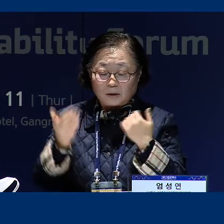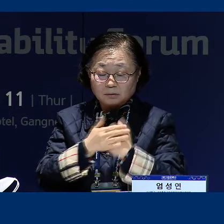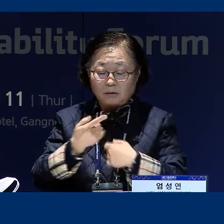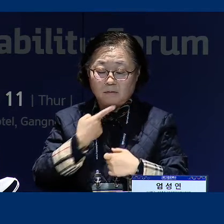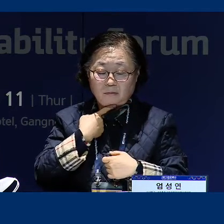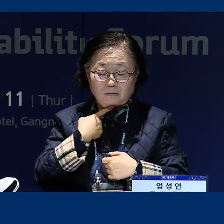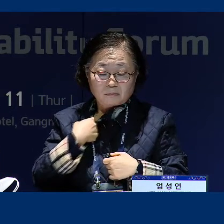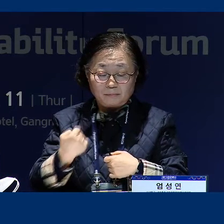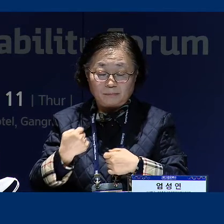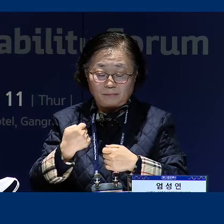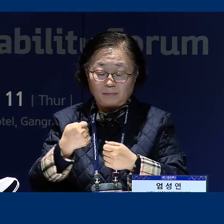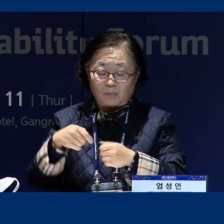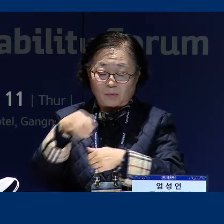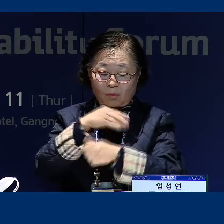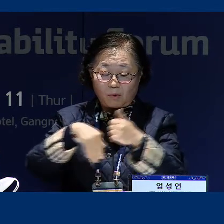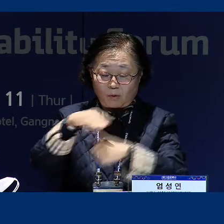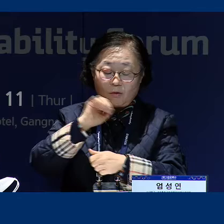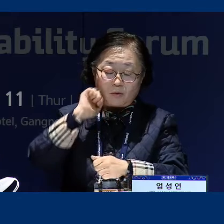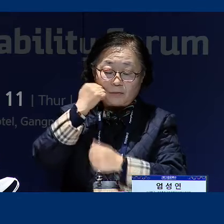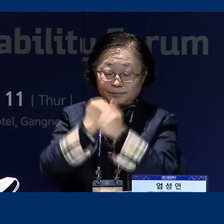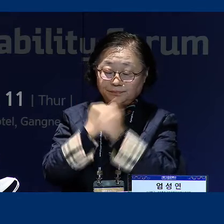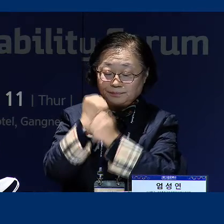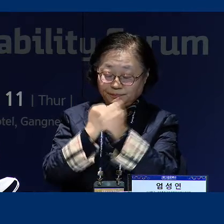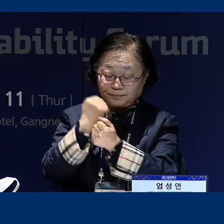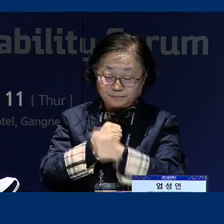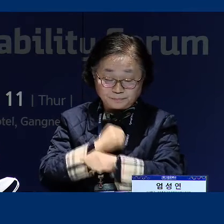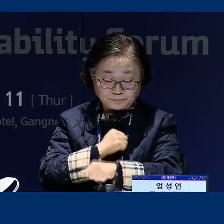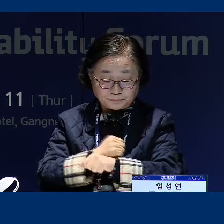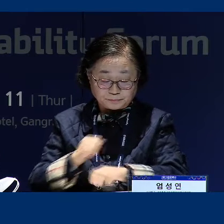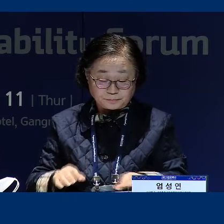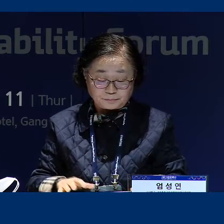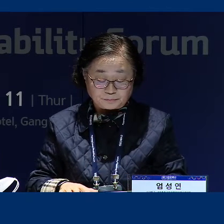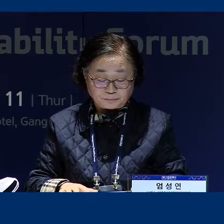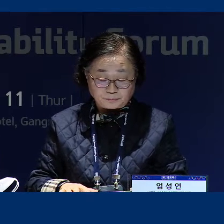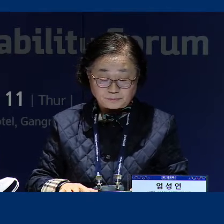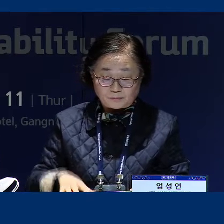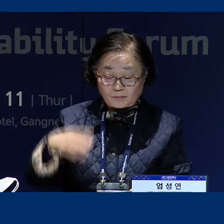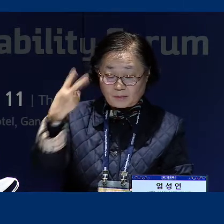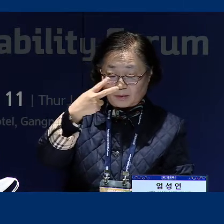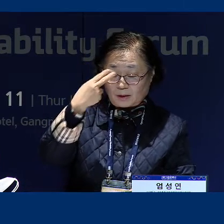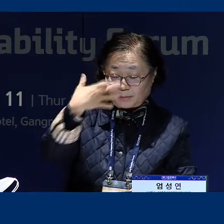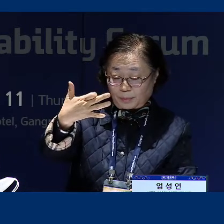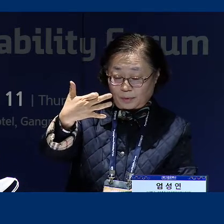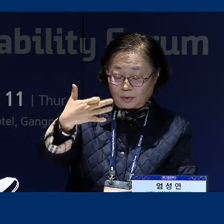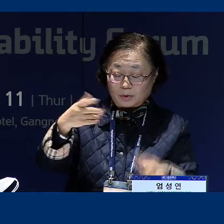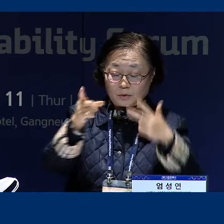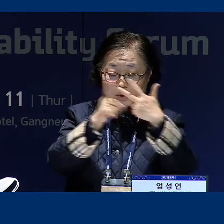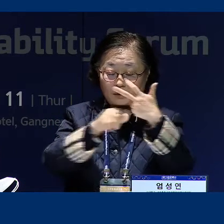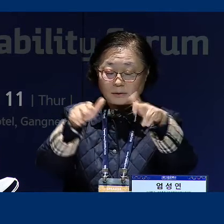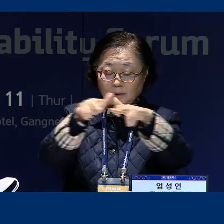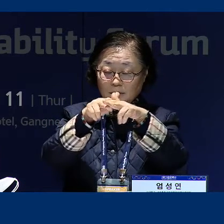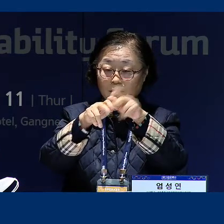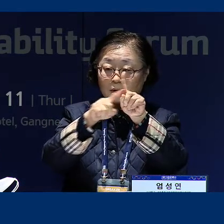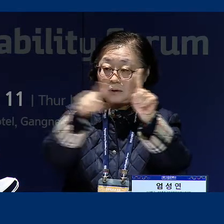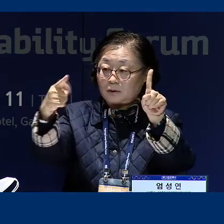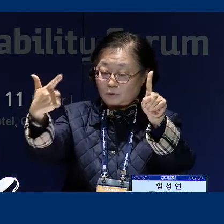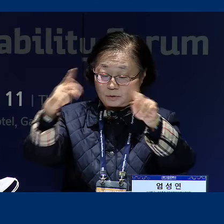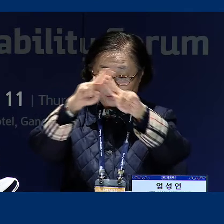이번에는 특히 코로나 시대에 강원도의 청각 장애인으로서 마주하는 어려움에 대해 말씀드리고자